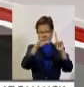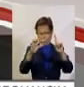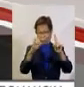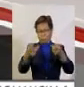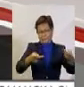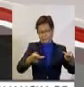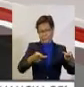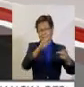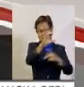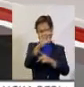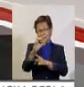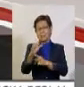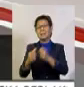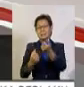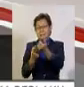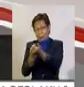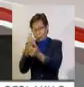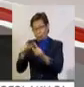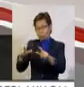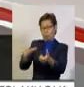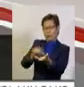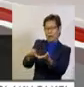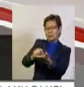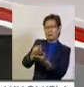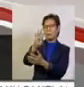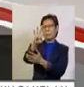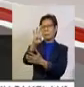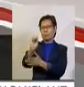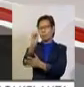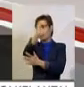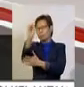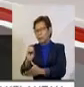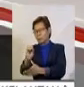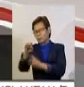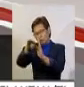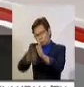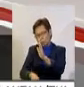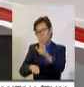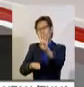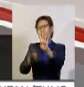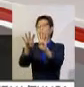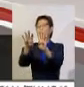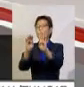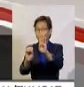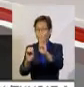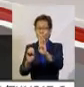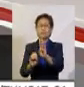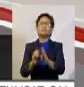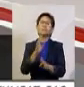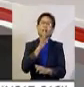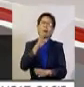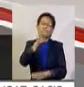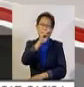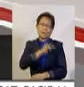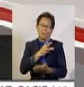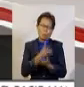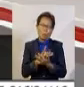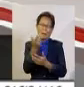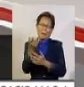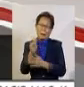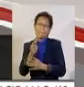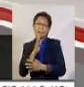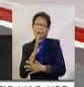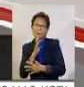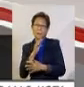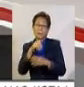1,500cc. Subsidi itu untuk golongan berpendapatan 40% terendah B40. Perkara itu ditegaskan Menteri Kewangan Lim Guan